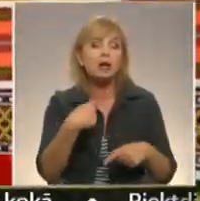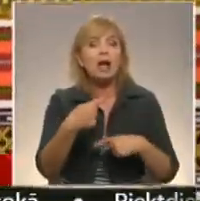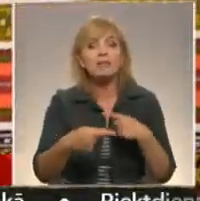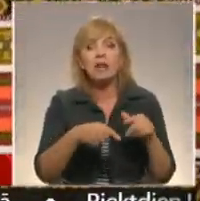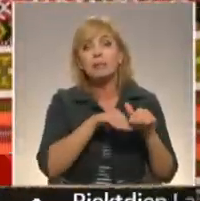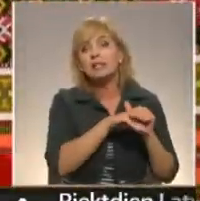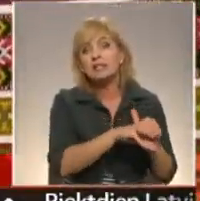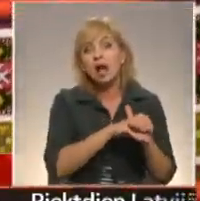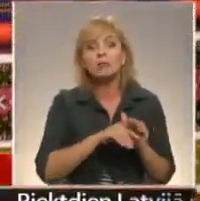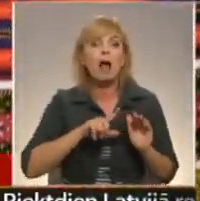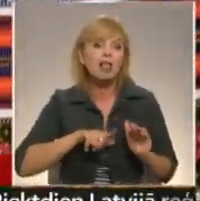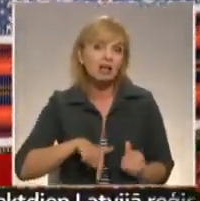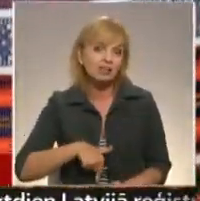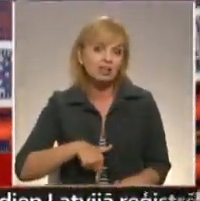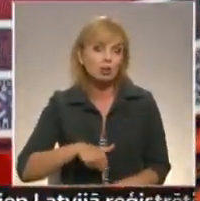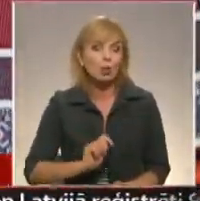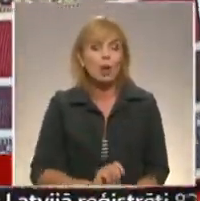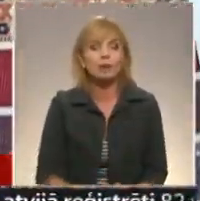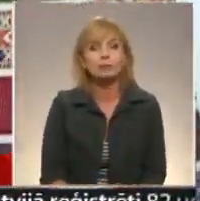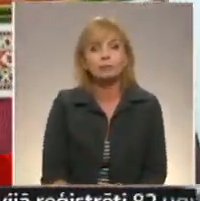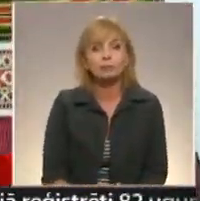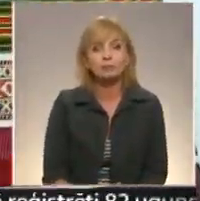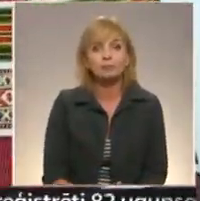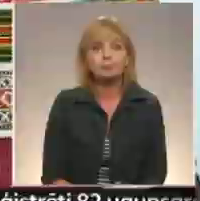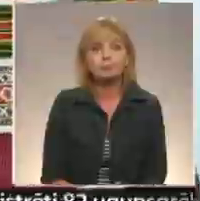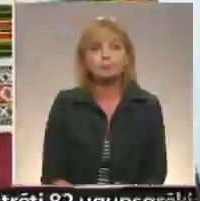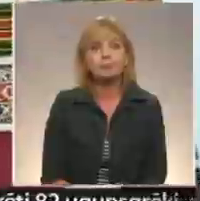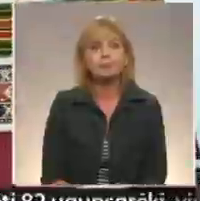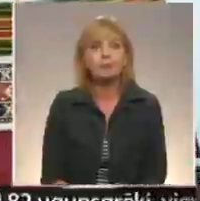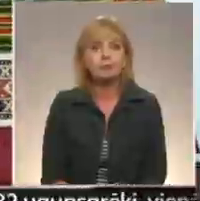saglabās latvisko. Sandra Leitāne, Andrs Pāns, TV Spektrs.